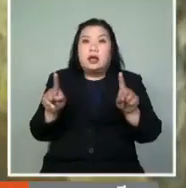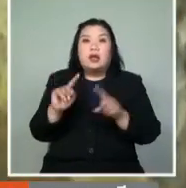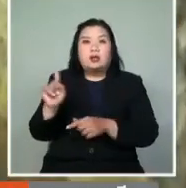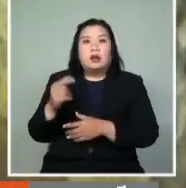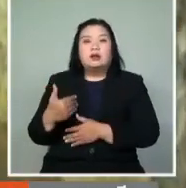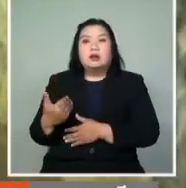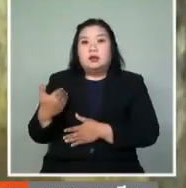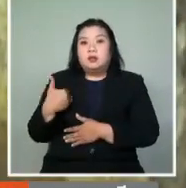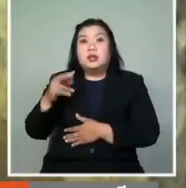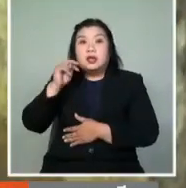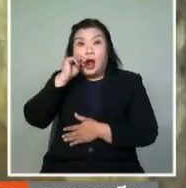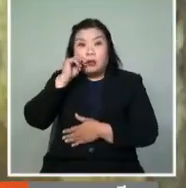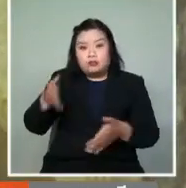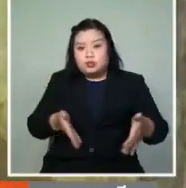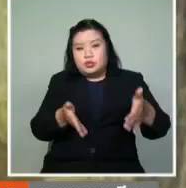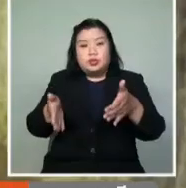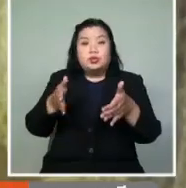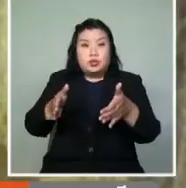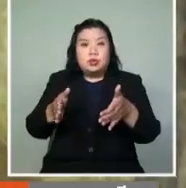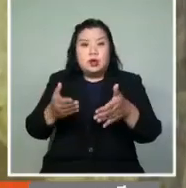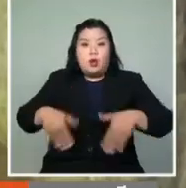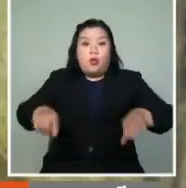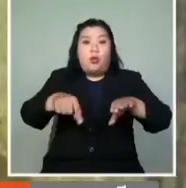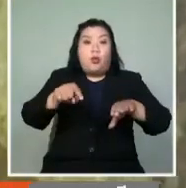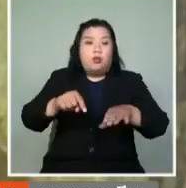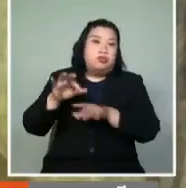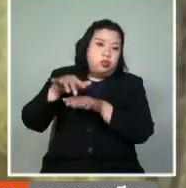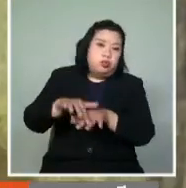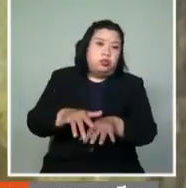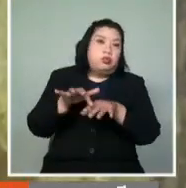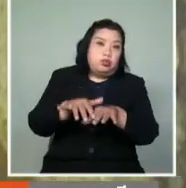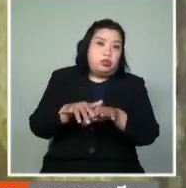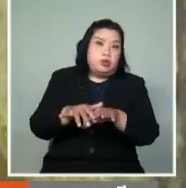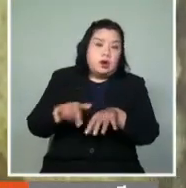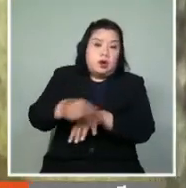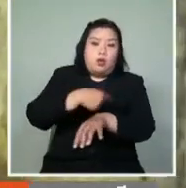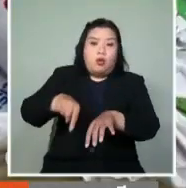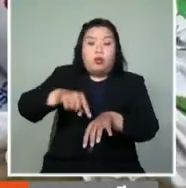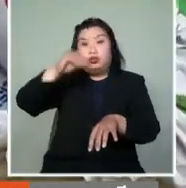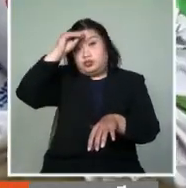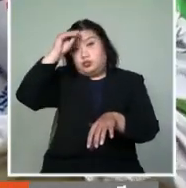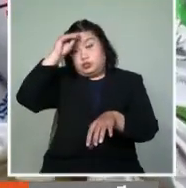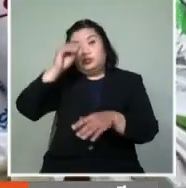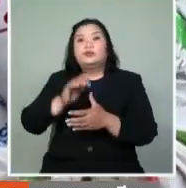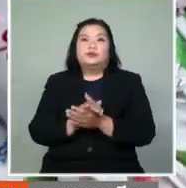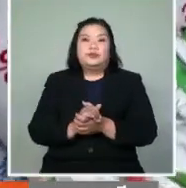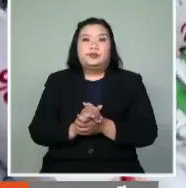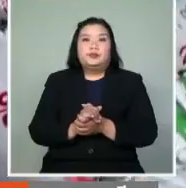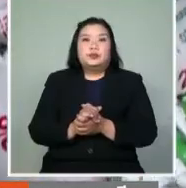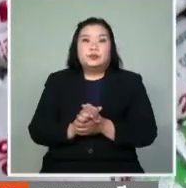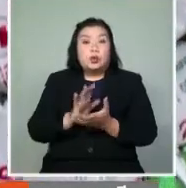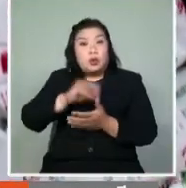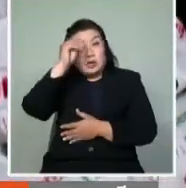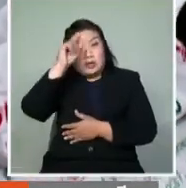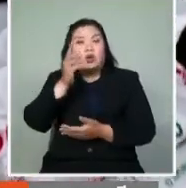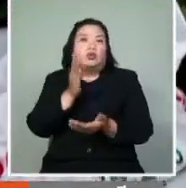วลน้ำจากลำน้ำสาขาของลุ่มน้ำลำพระเพลิงที่ไหลมาสมทบล้อมรอบตัวโรงเรียนอย่างต่อเนื่องก็ต้องทำให้ปิดการเรียนการสอนกัน